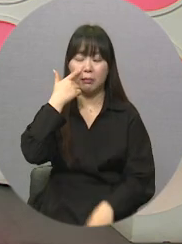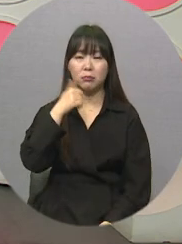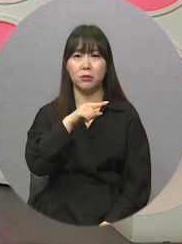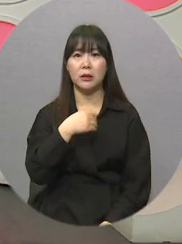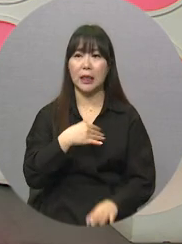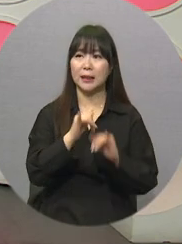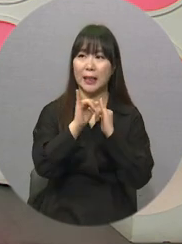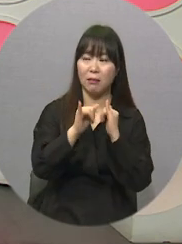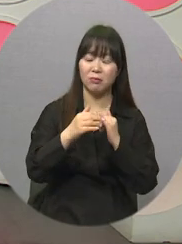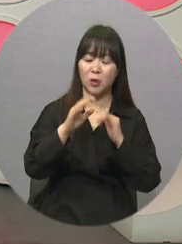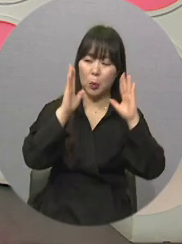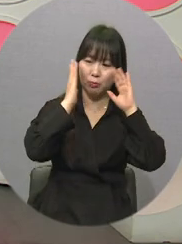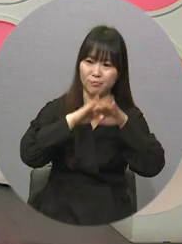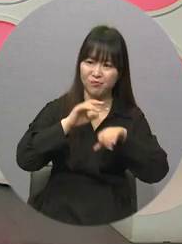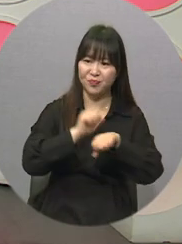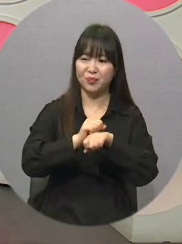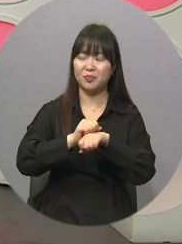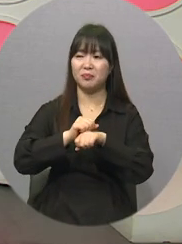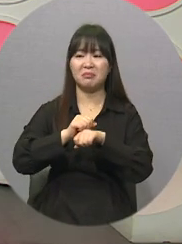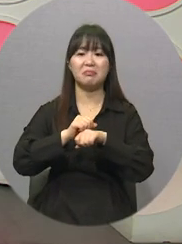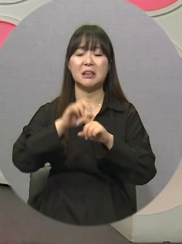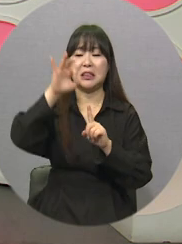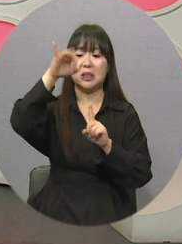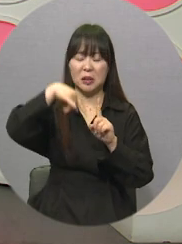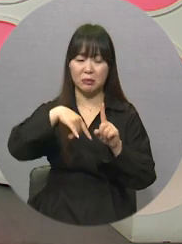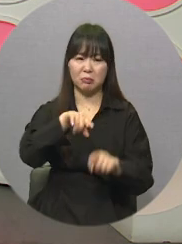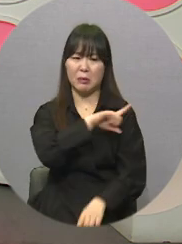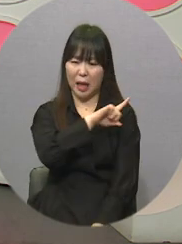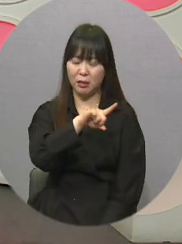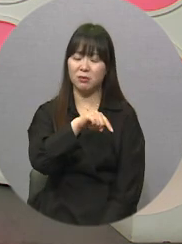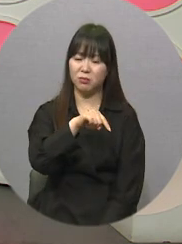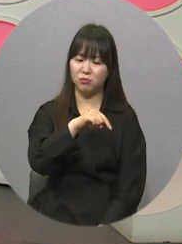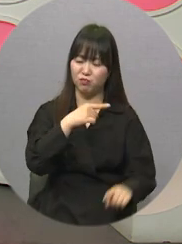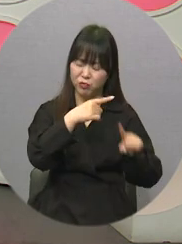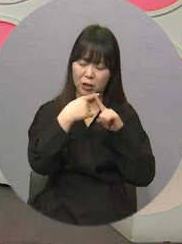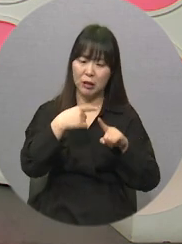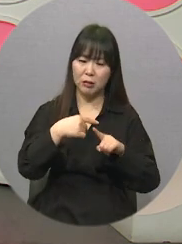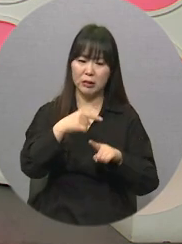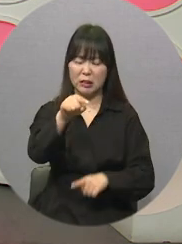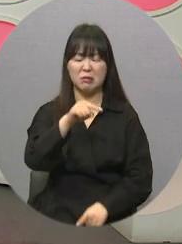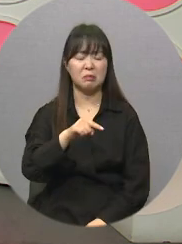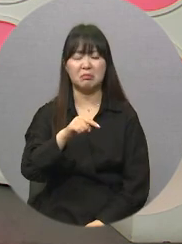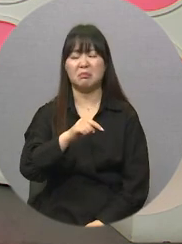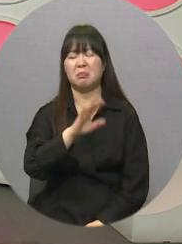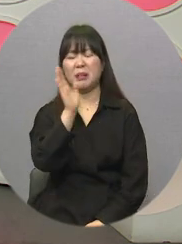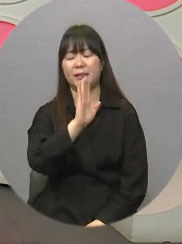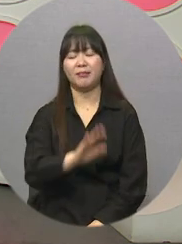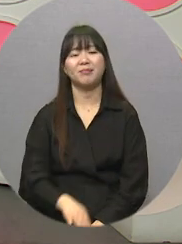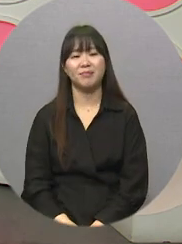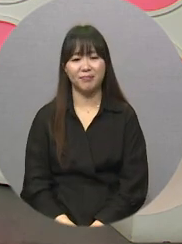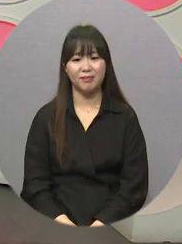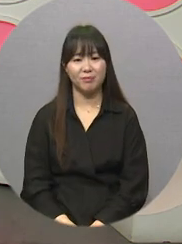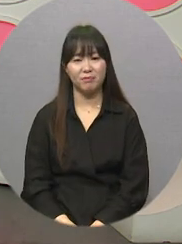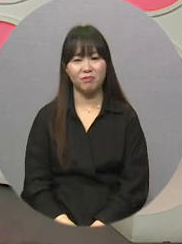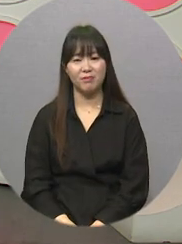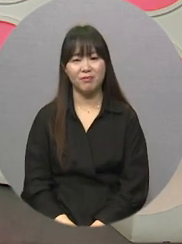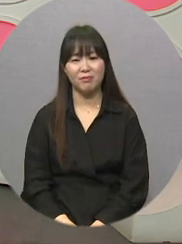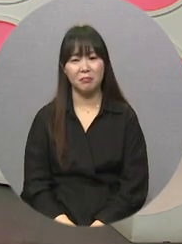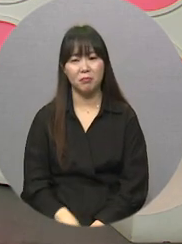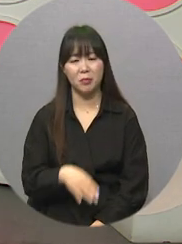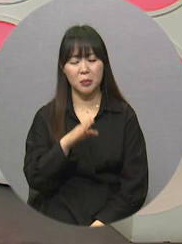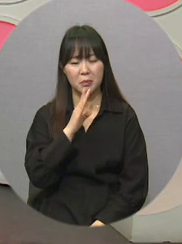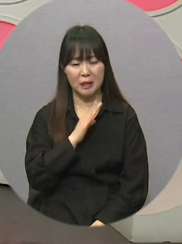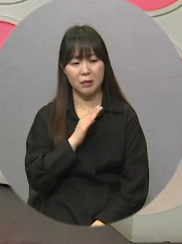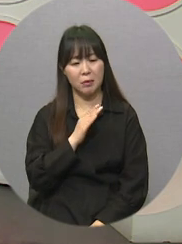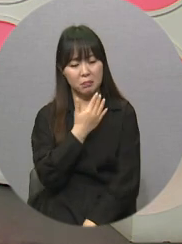타거나 공부를 잘해도 1등을 해야지, 그 정도가 뭐 대수야? 라며